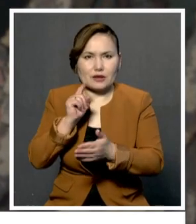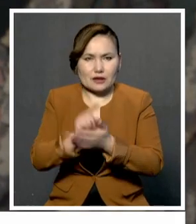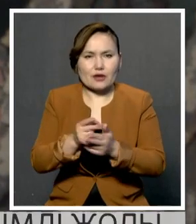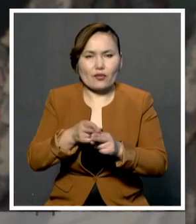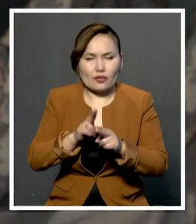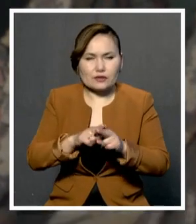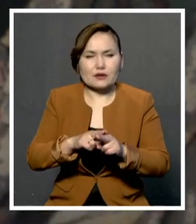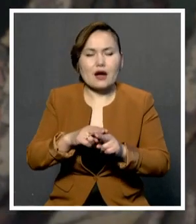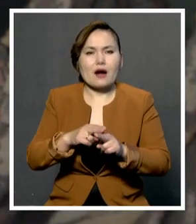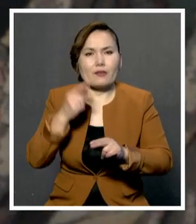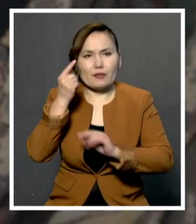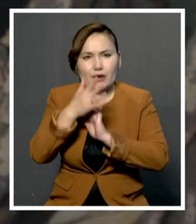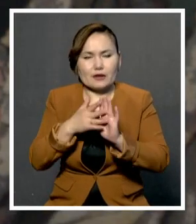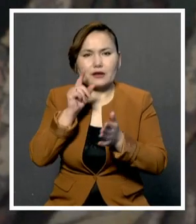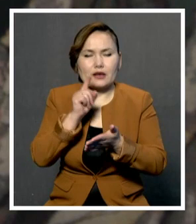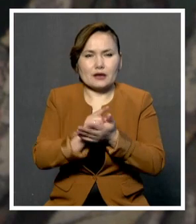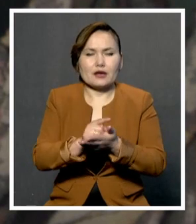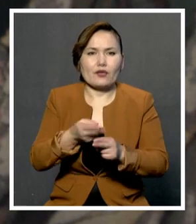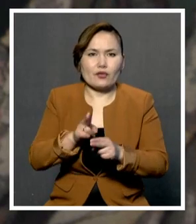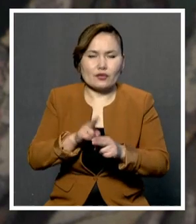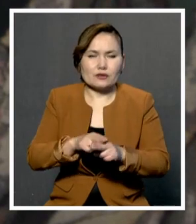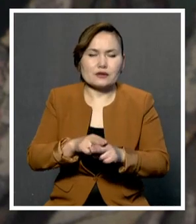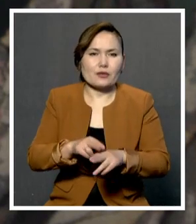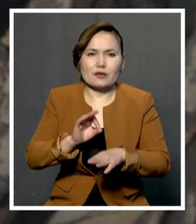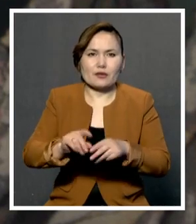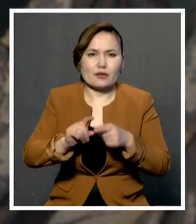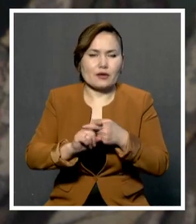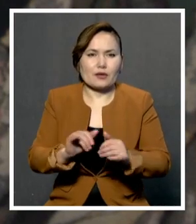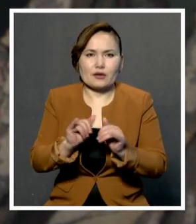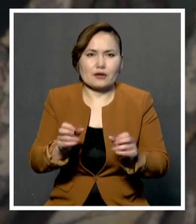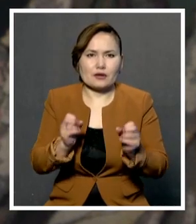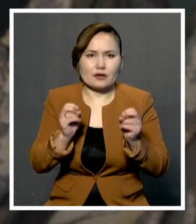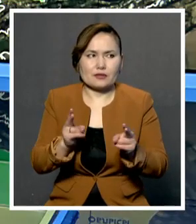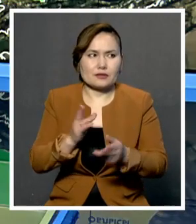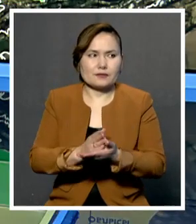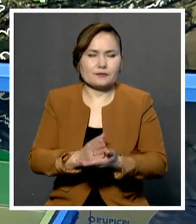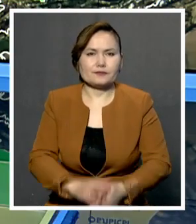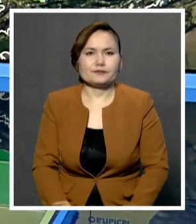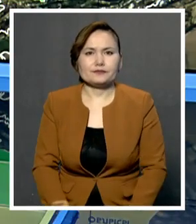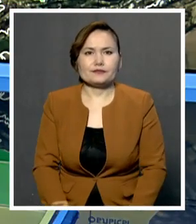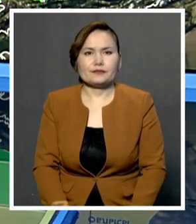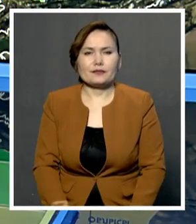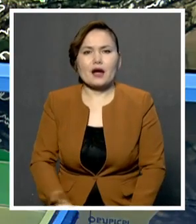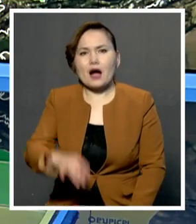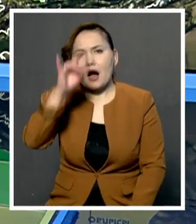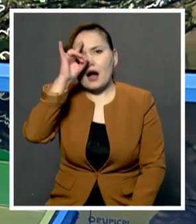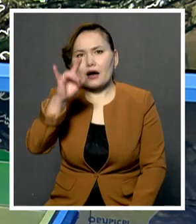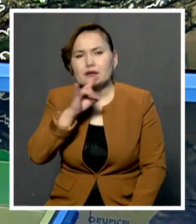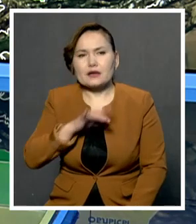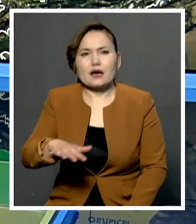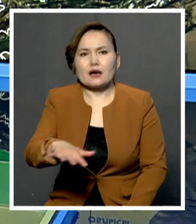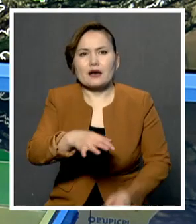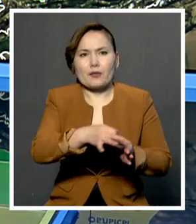тіпті ең кереметтей шаралардың өздері түбі бір нәтижеге әкелетіні неғайбыл. Енді елдегі